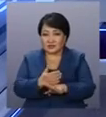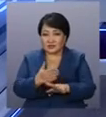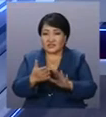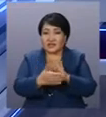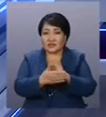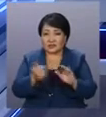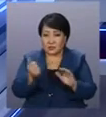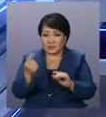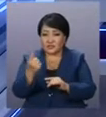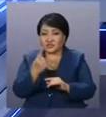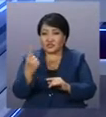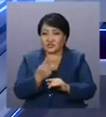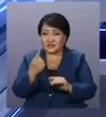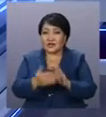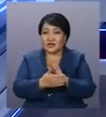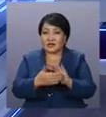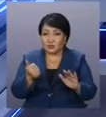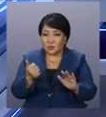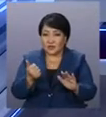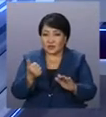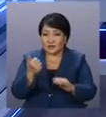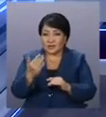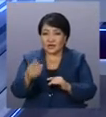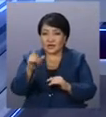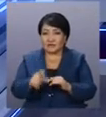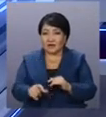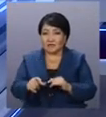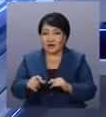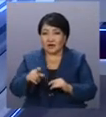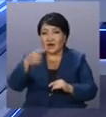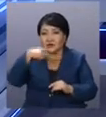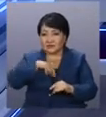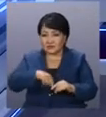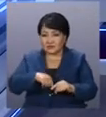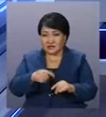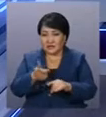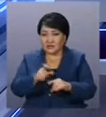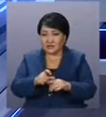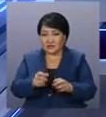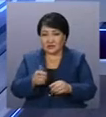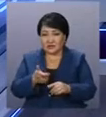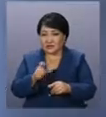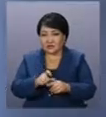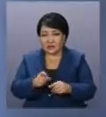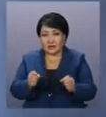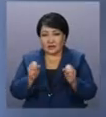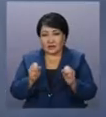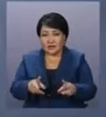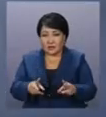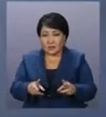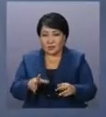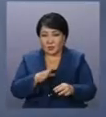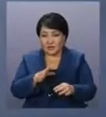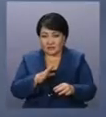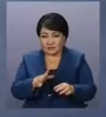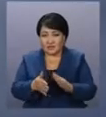шақыртулар, олар адам ағзасына өте аса қауіп төнген кездегі шақыртулар. Ол